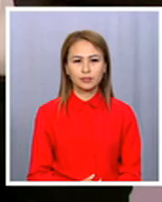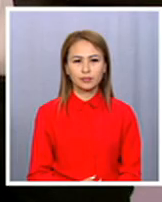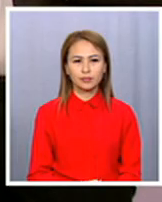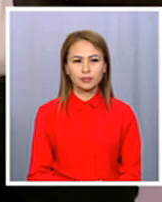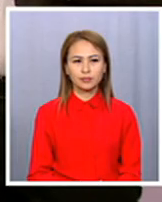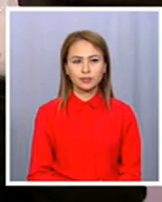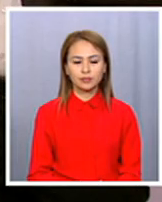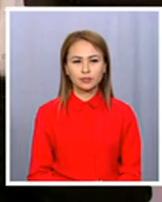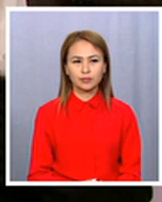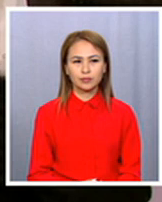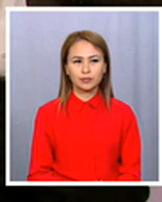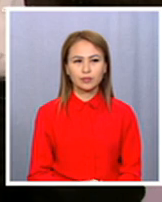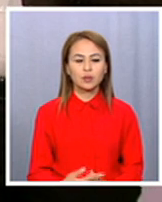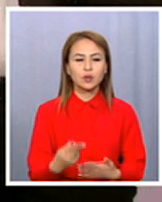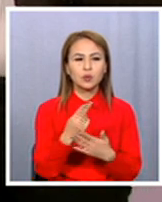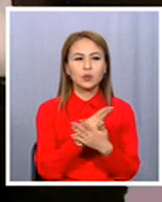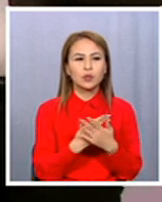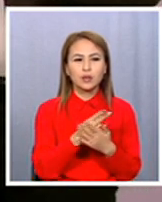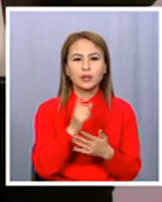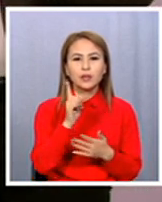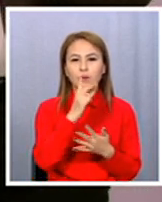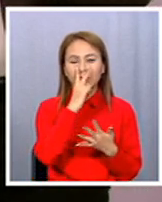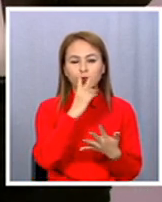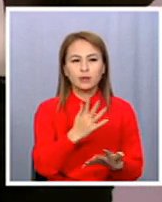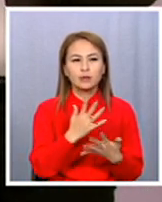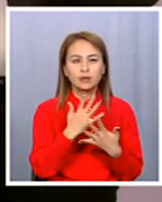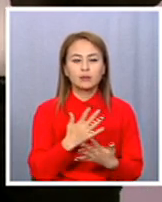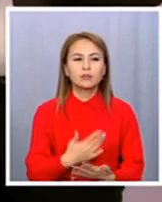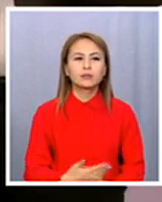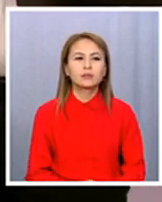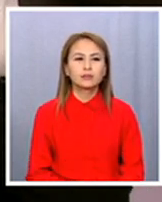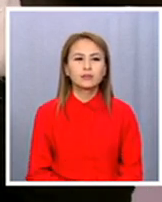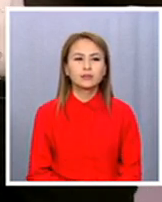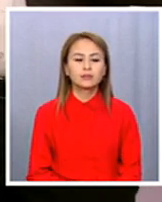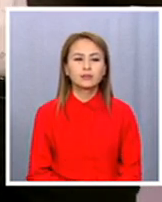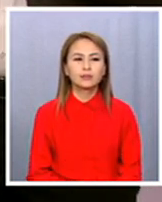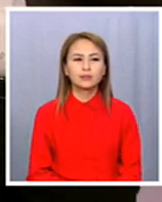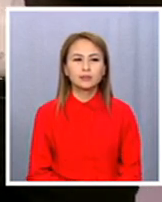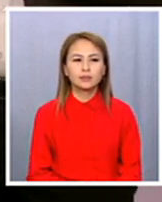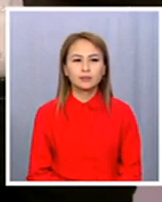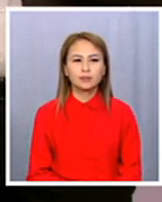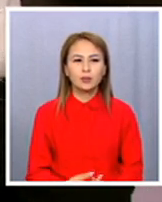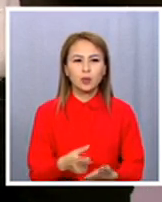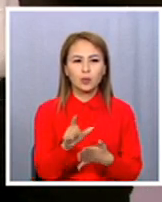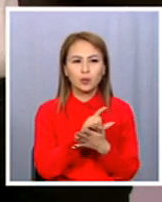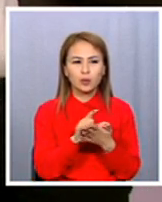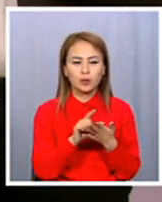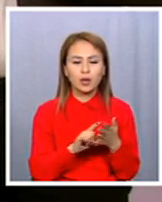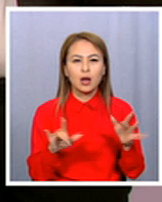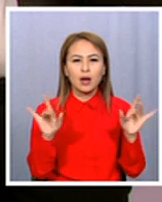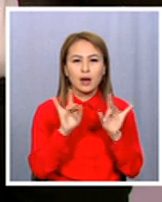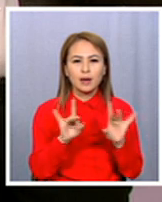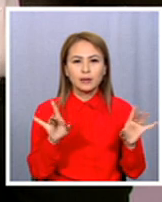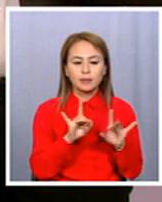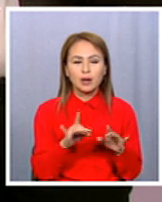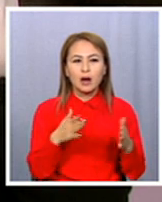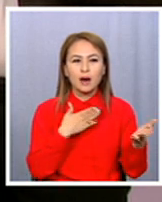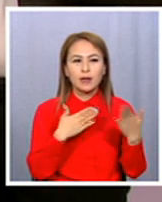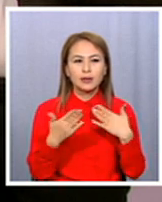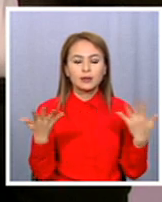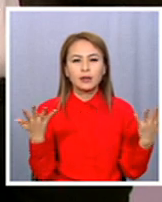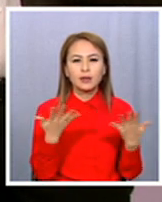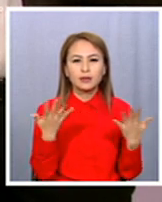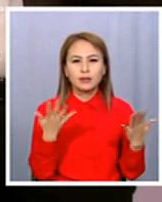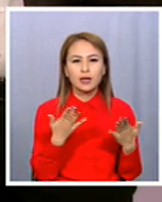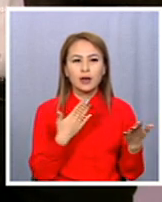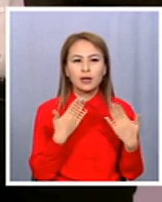Ал балалар, суретте не бейнеленген деп ойлайсыңдар? Және де өлең мен әңгіменің арасында қандай айырмашылықтар